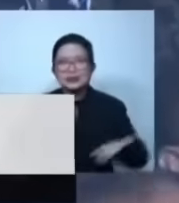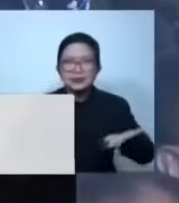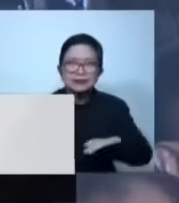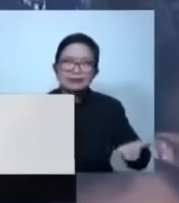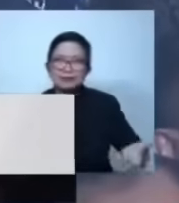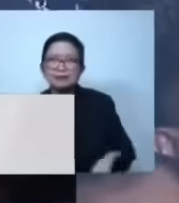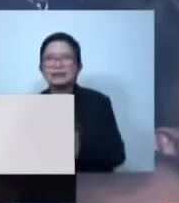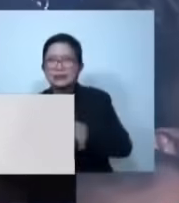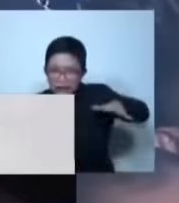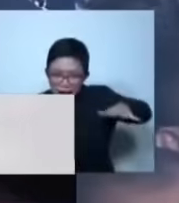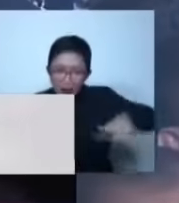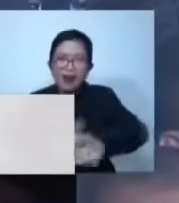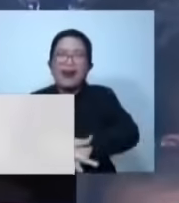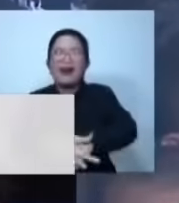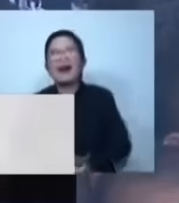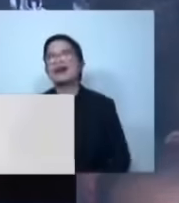integrasi